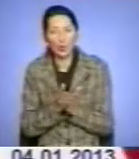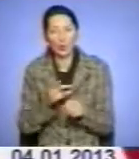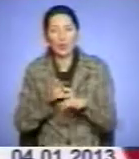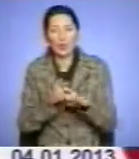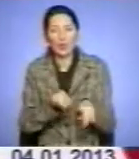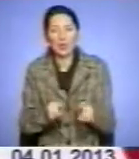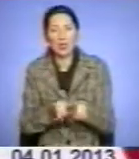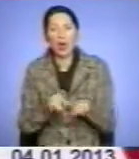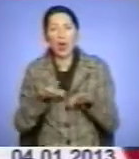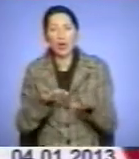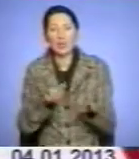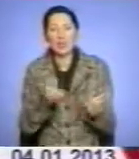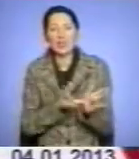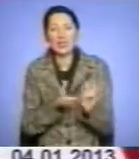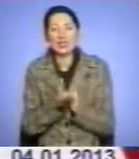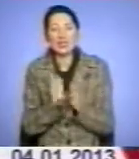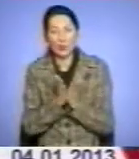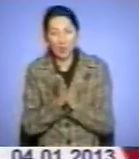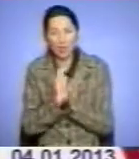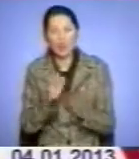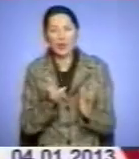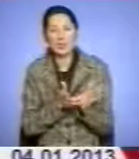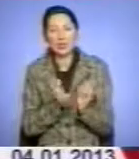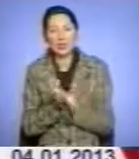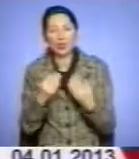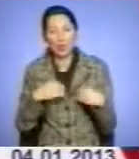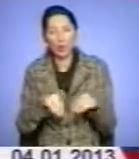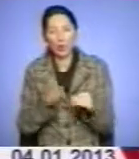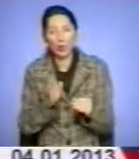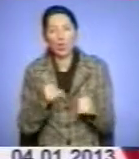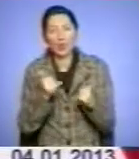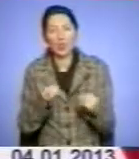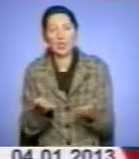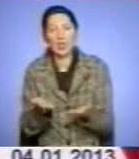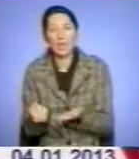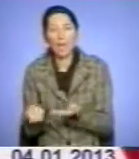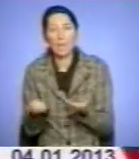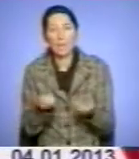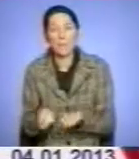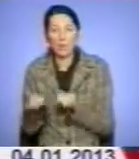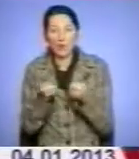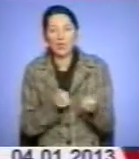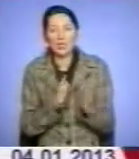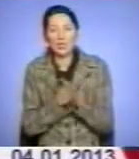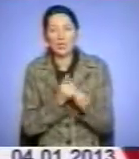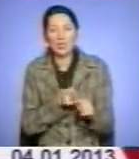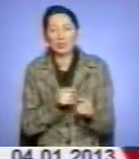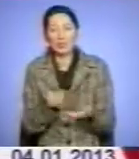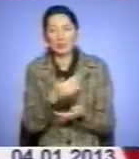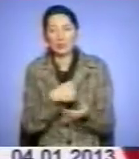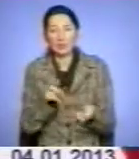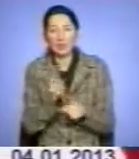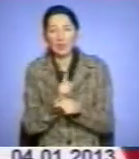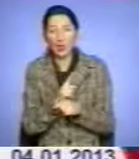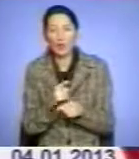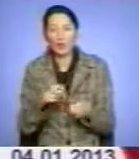книжку в християнську родину, і ми будемо для них привозити книжки, які ми збирали в Тернополі, Франківську, зі Львова, там, де є наше